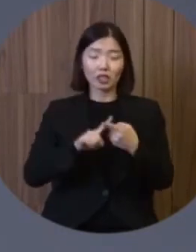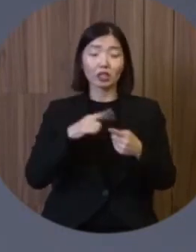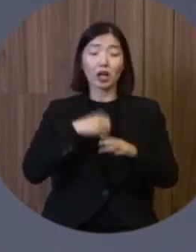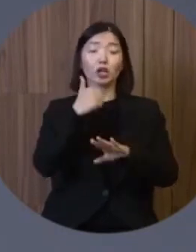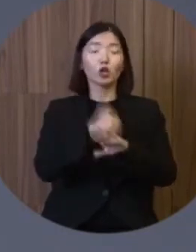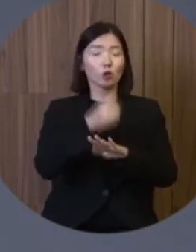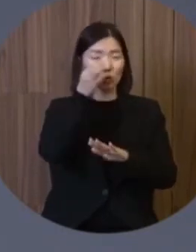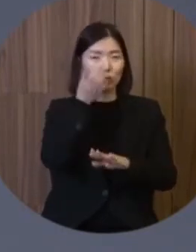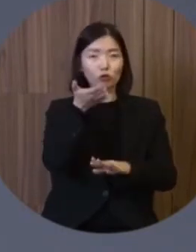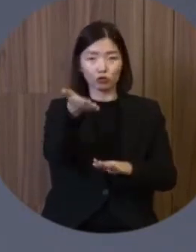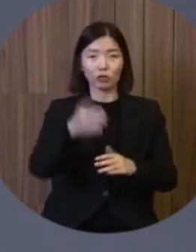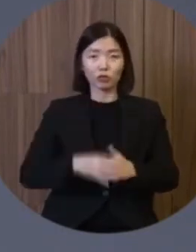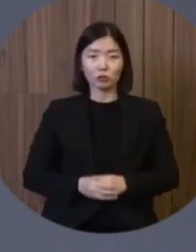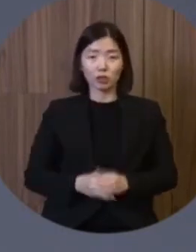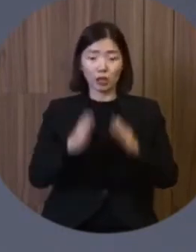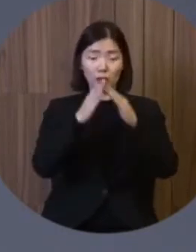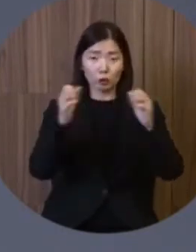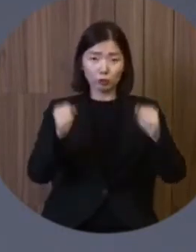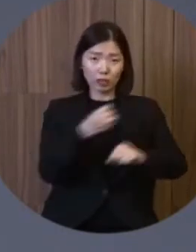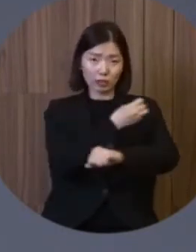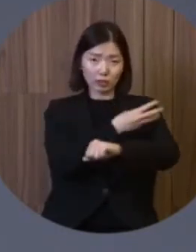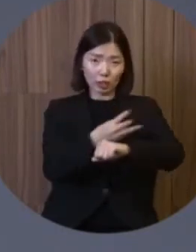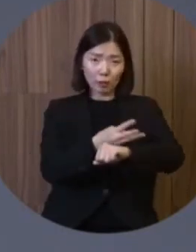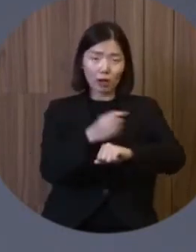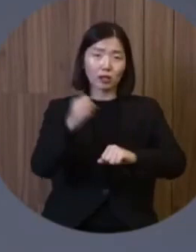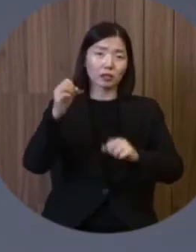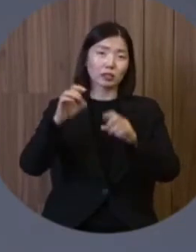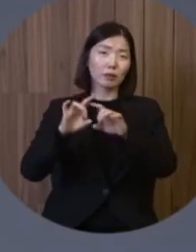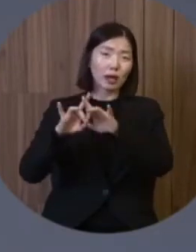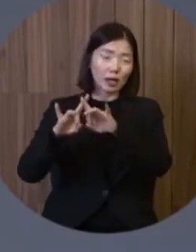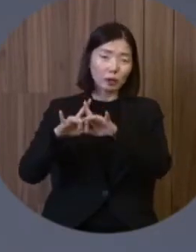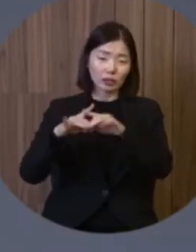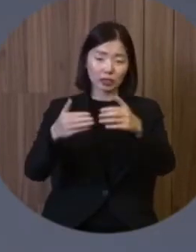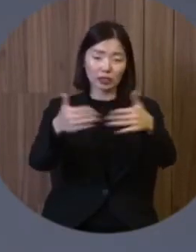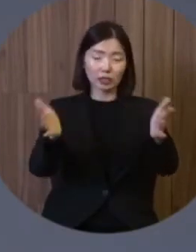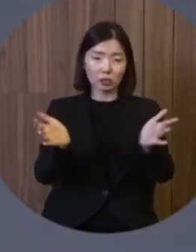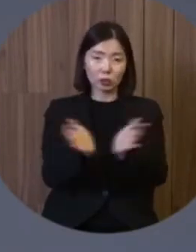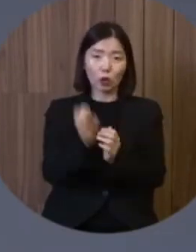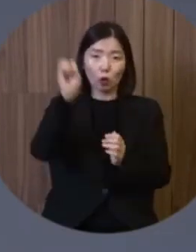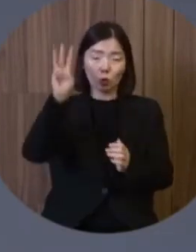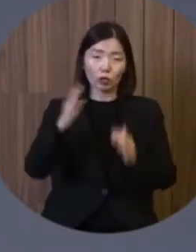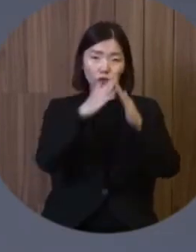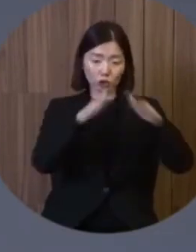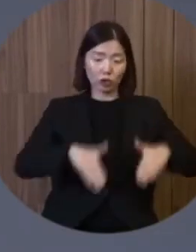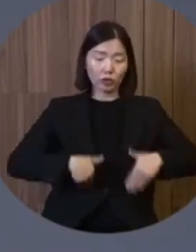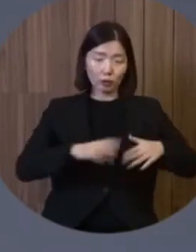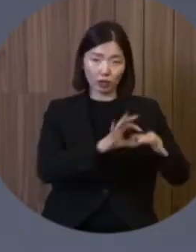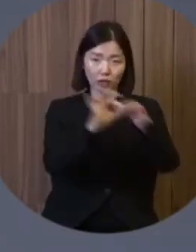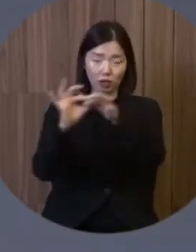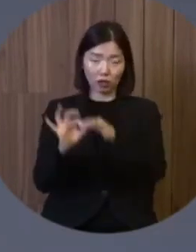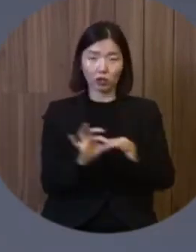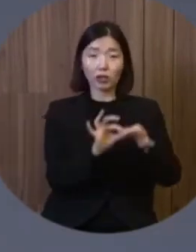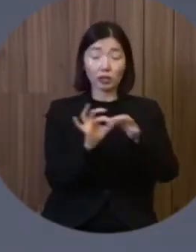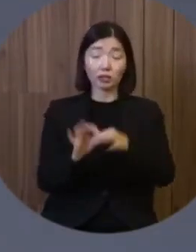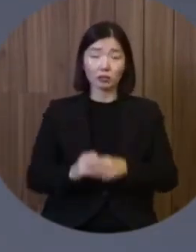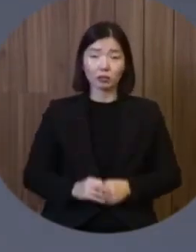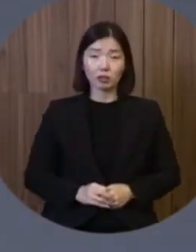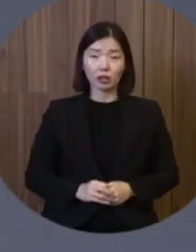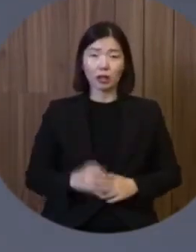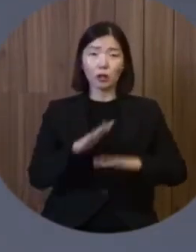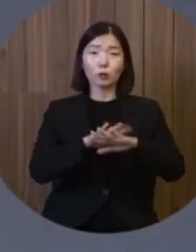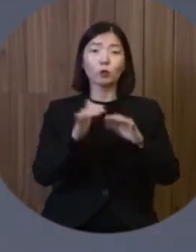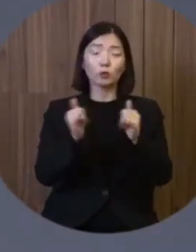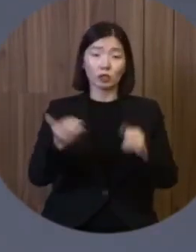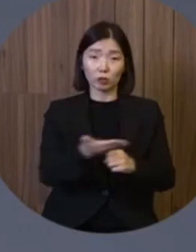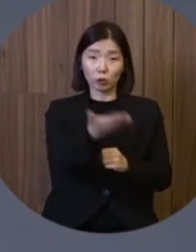뒷받침하겠습니다. 전북의 새만금 재생에너지 클러스터를 광주 전남과 연결하겠습니다. 이번에